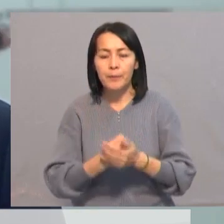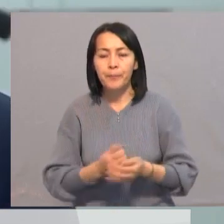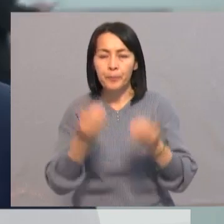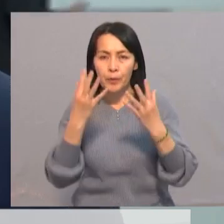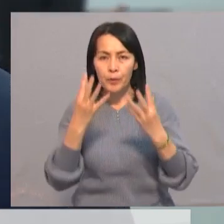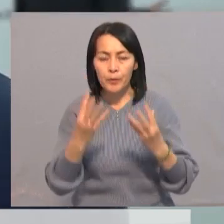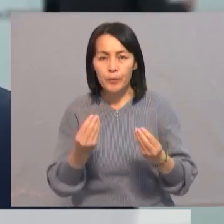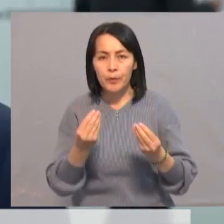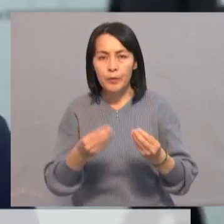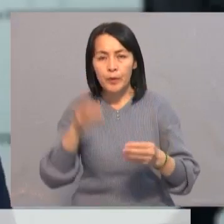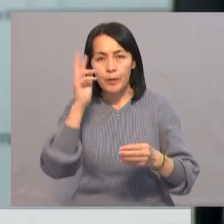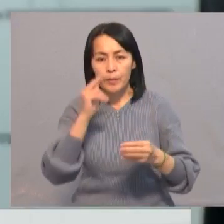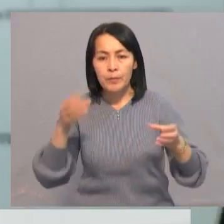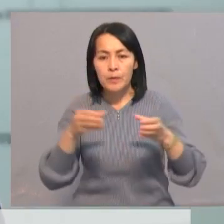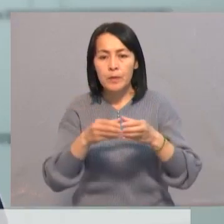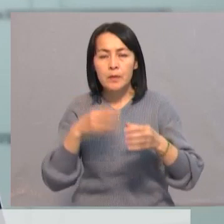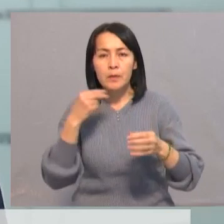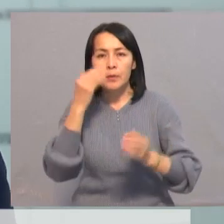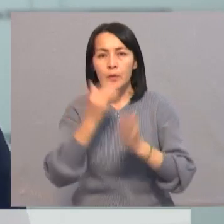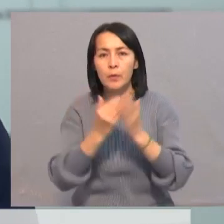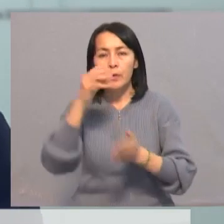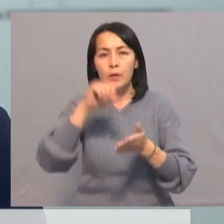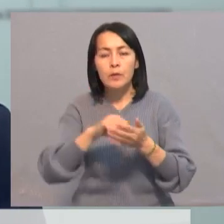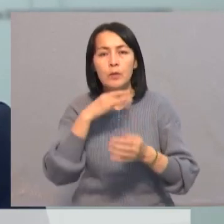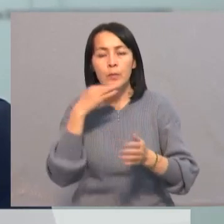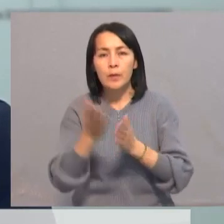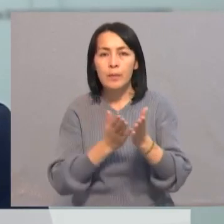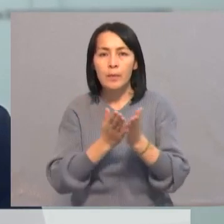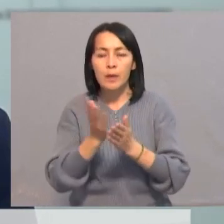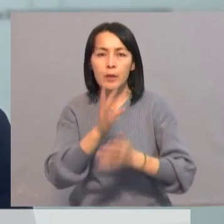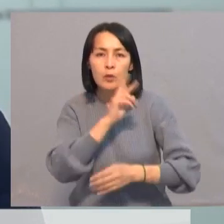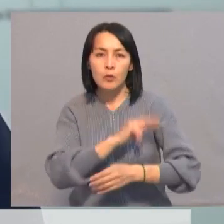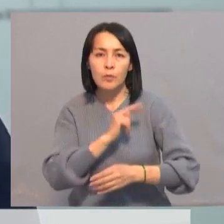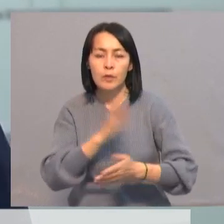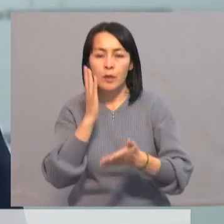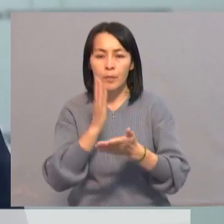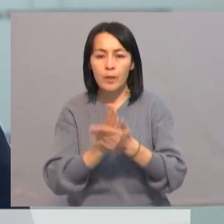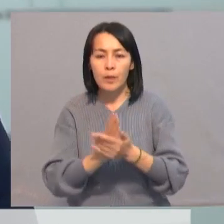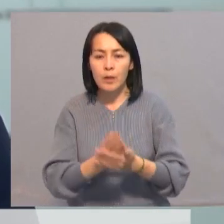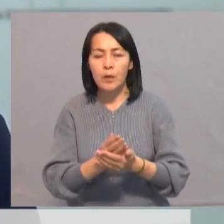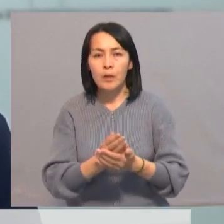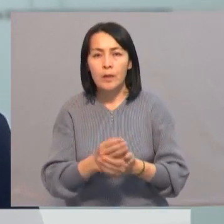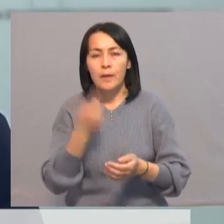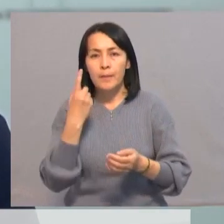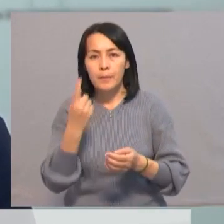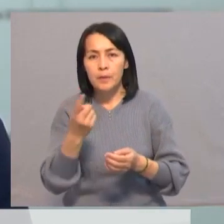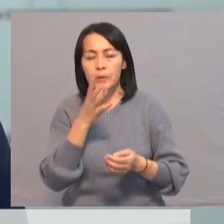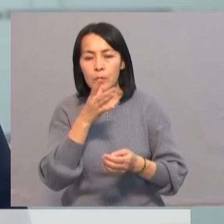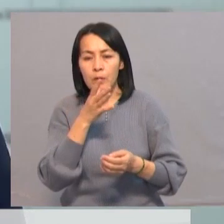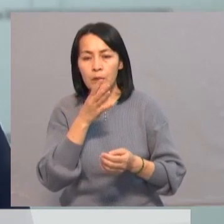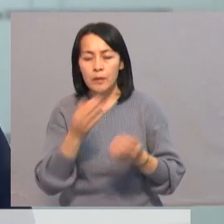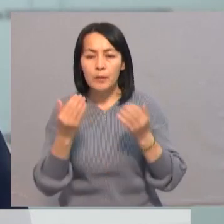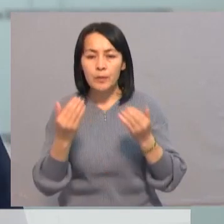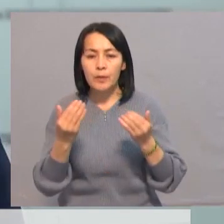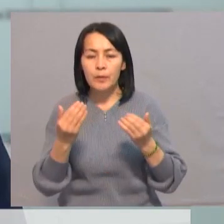Бүгінгі күні білім саласындағы сапаны көтеруге қатысты бірнеше бағытта жұмыстар жүргізіліп жатыр. Ол бірінші кезекте